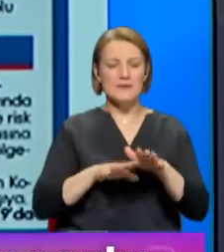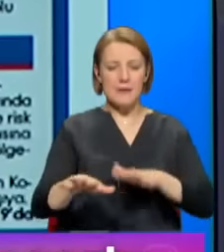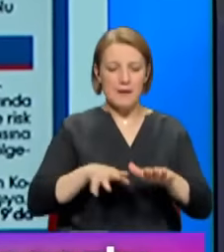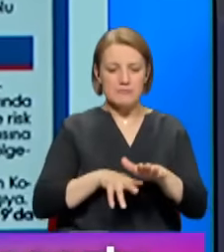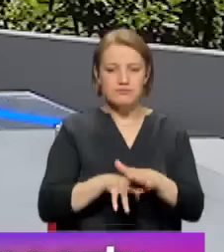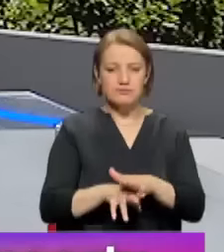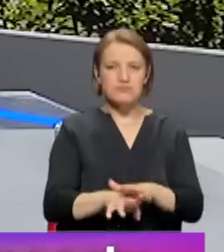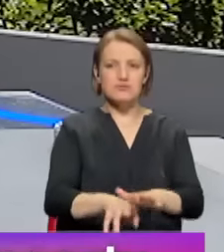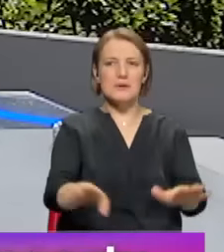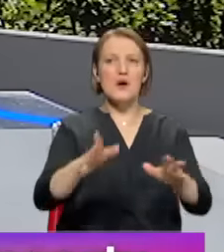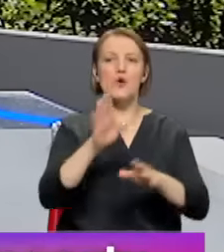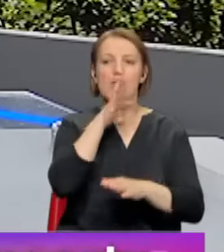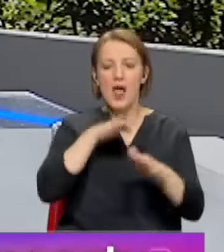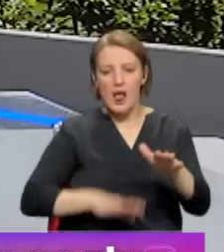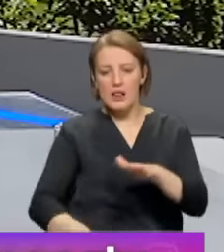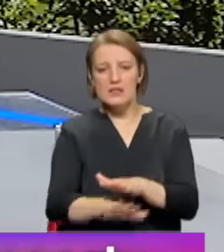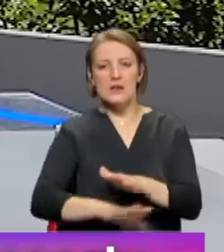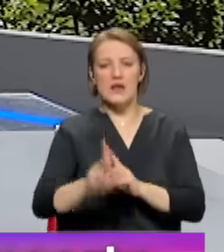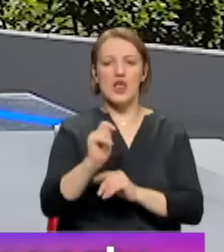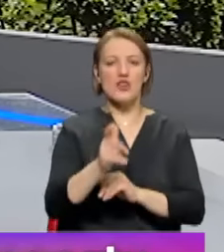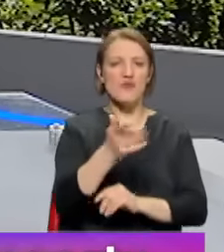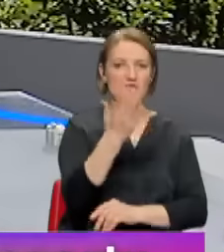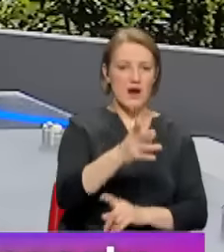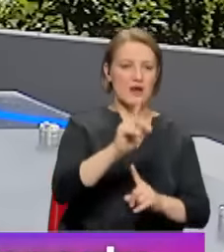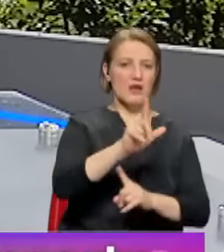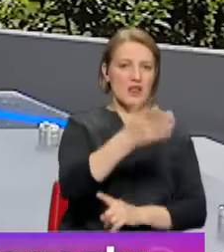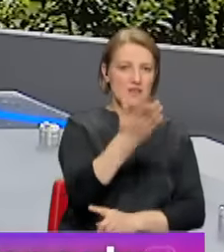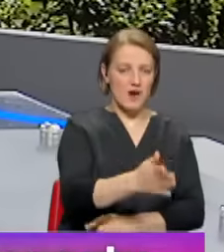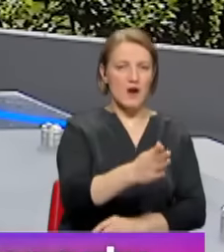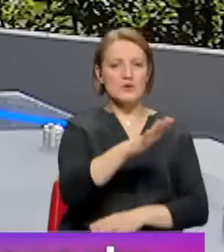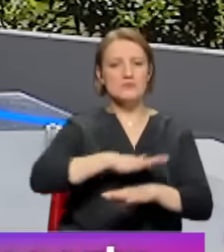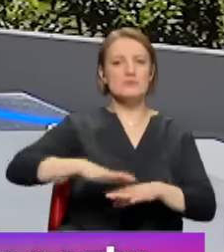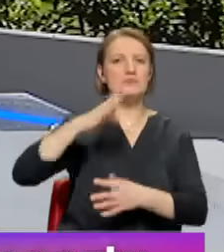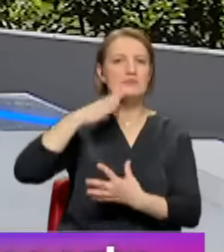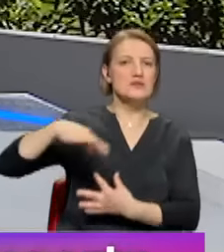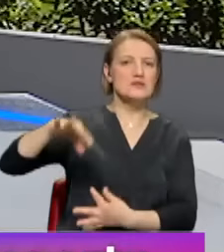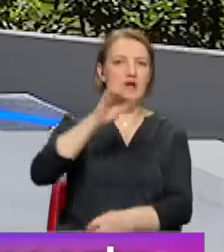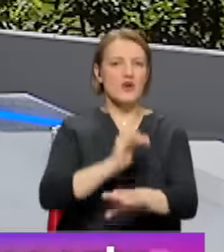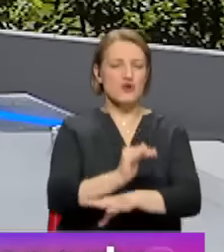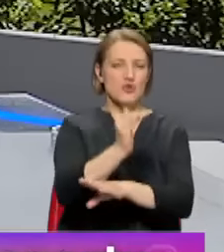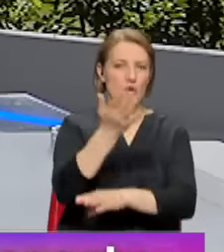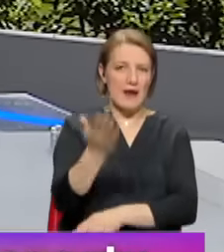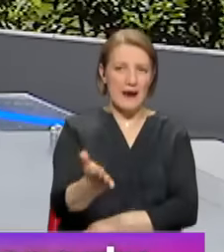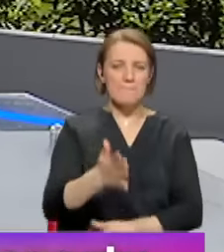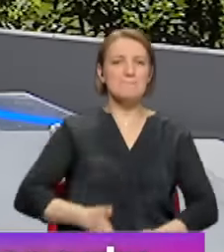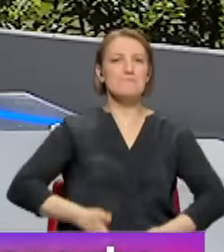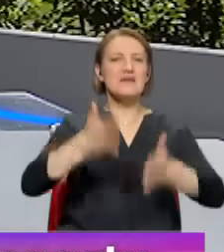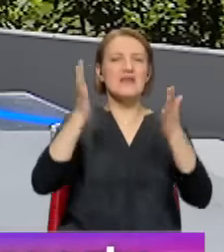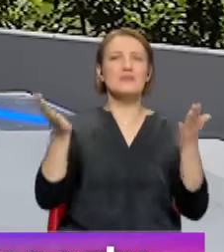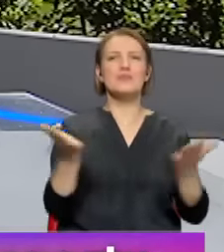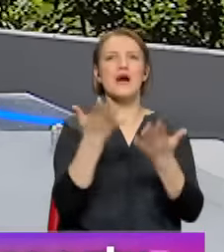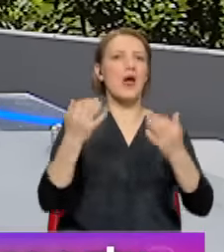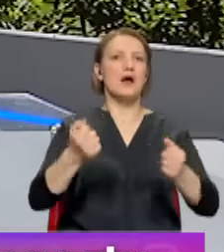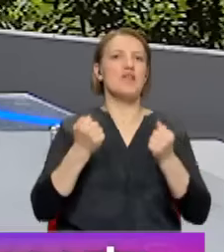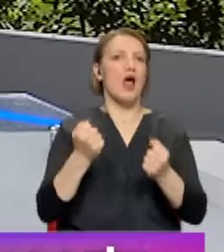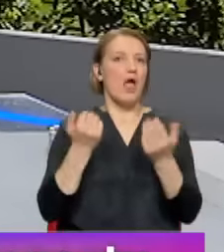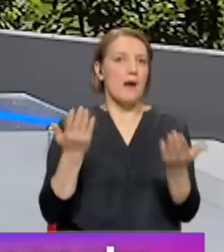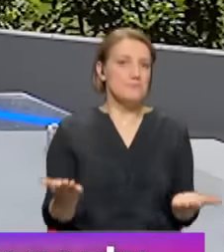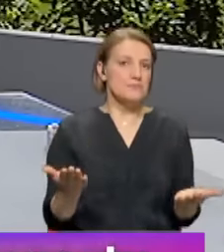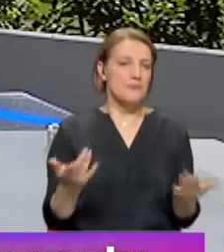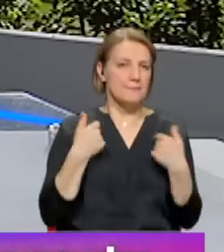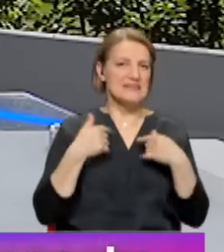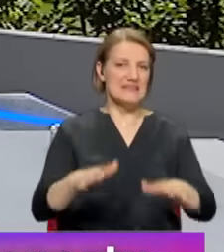hemen Kocaeli'nin altında. İlçeler var, iller var. Üzerinde insanlar yaşıyorlar. Binaları ne kadar sağlam acaba?